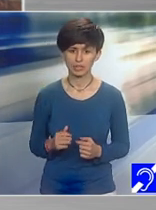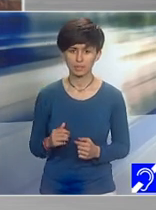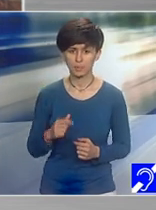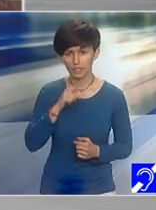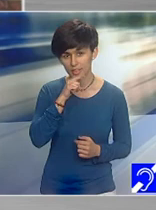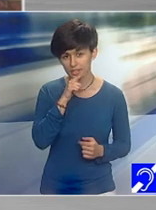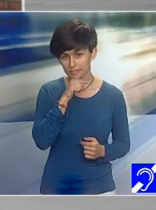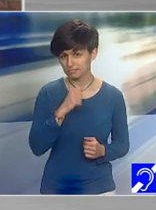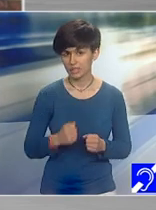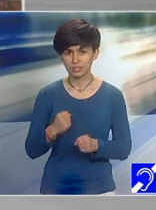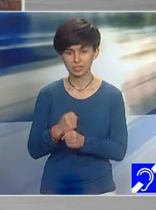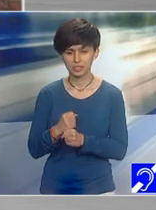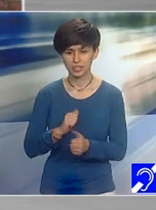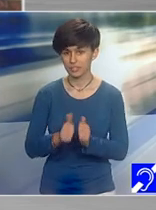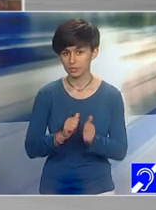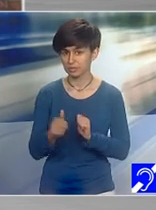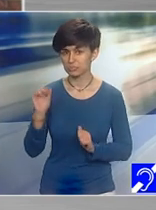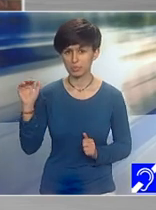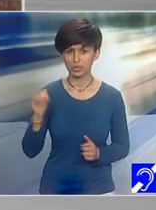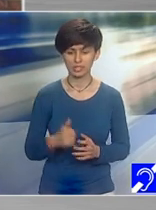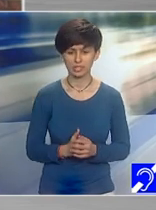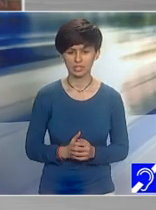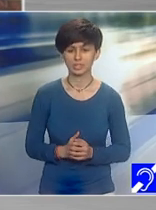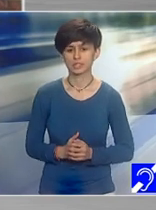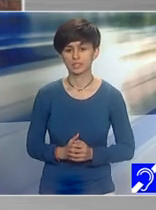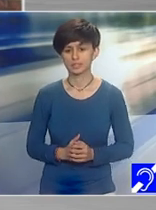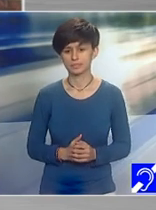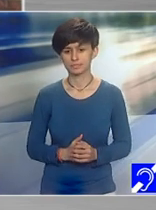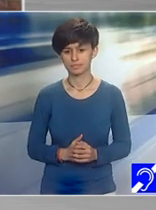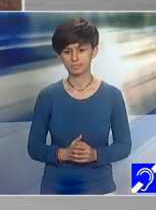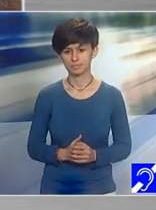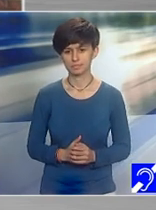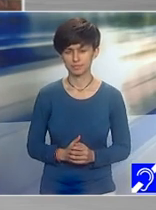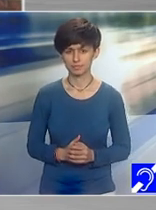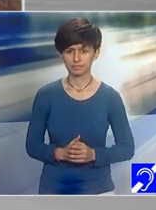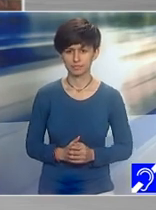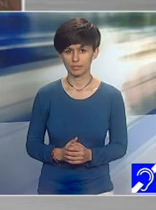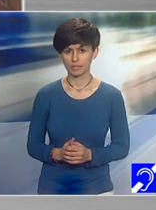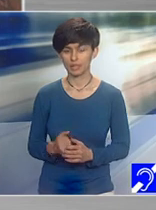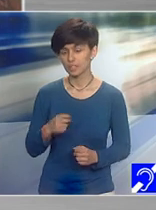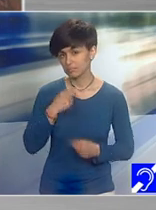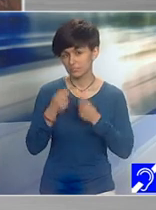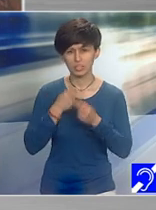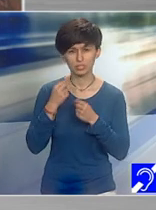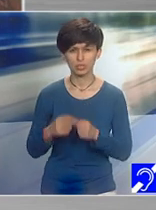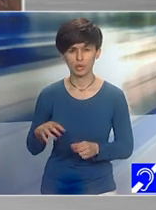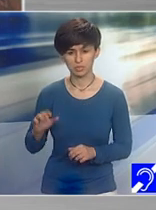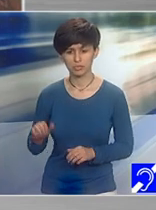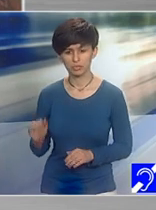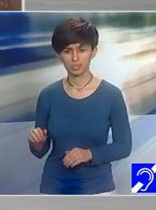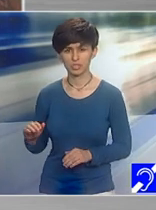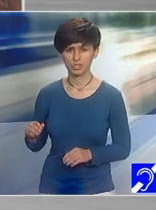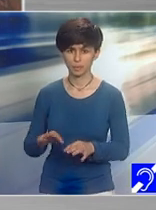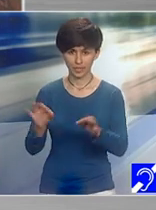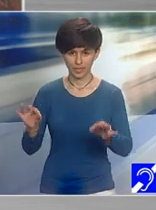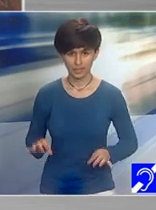Făceam pe plajă fotbal, al de pele. Unde? Băteam mingea în curtea școlii. Vedem pe exemplu cel mai bun